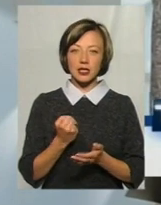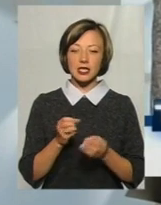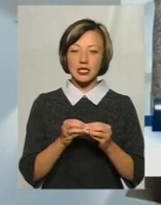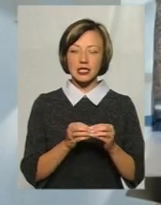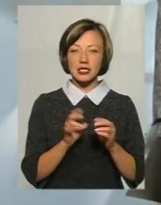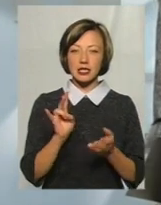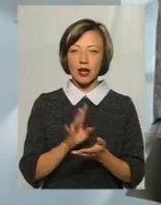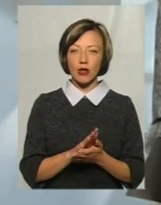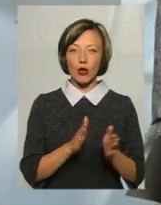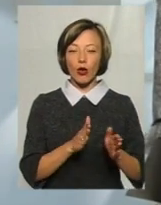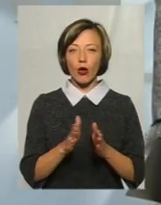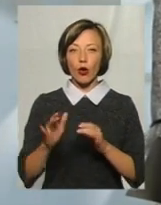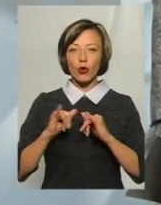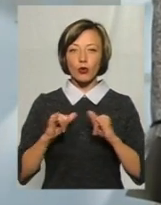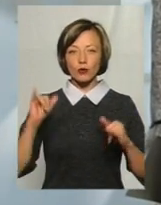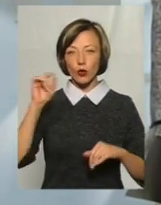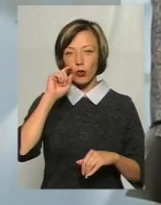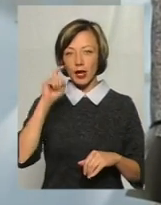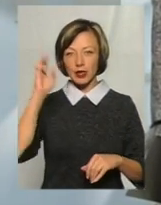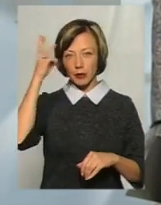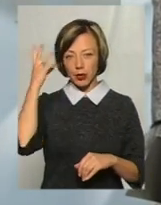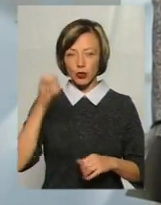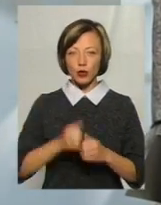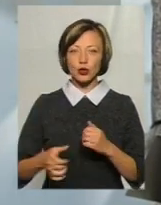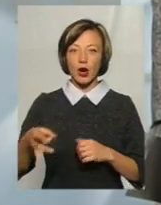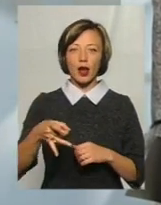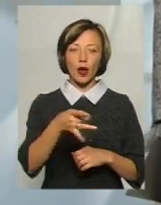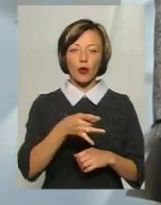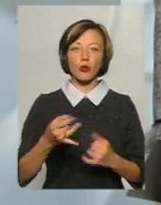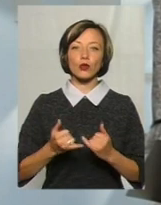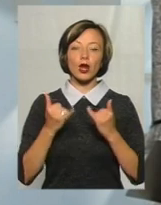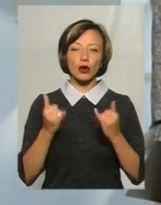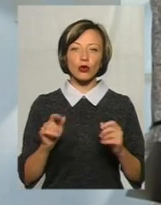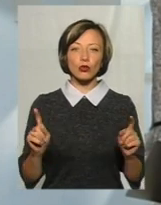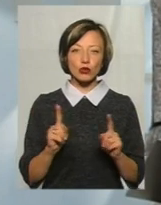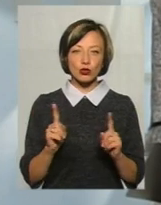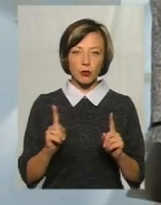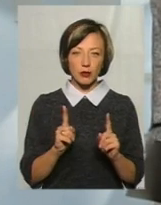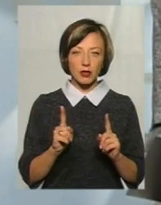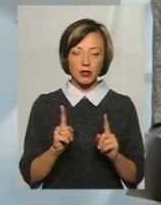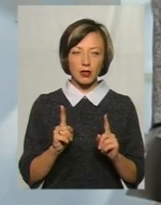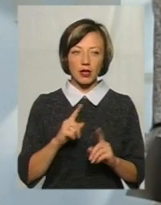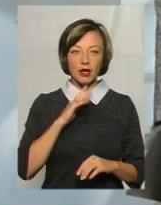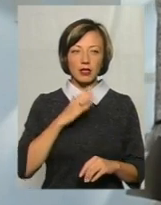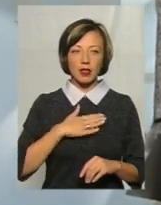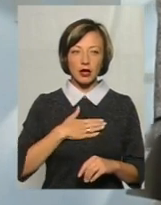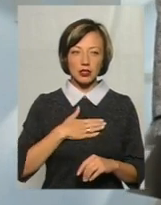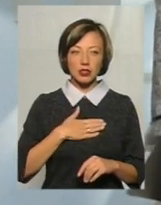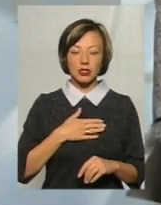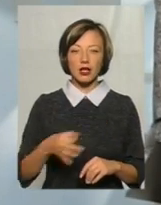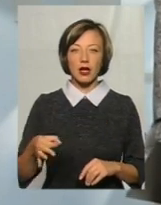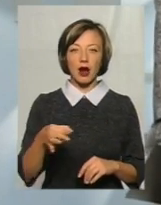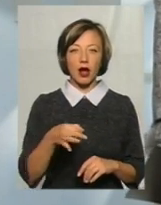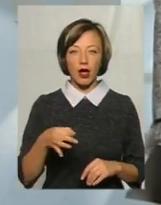розвитку країни, Хмельниччини, кожного регіону, зокрема, для того, щоб наш край